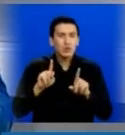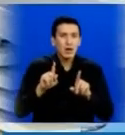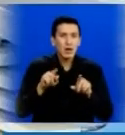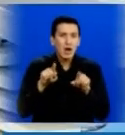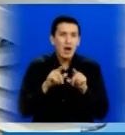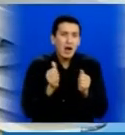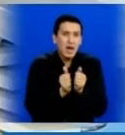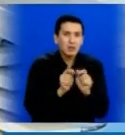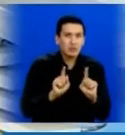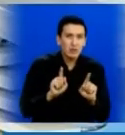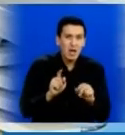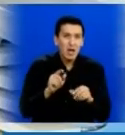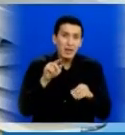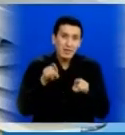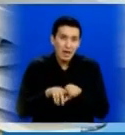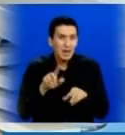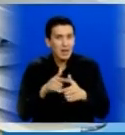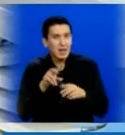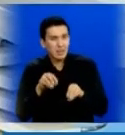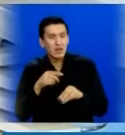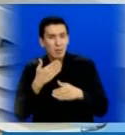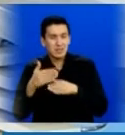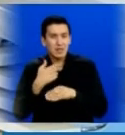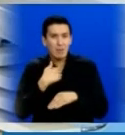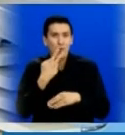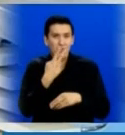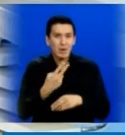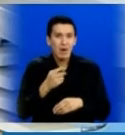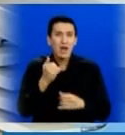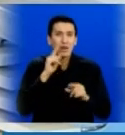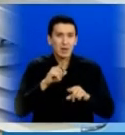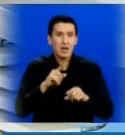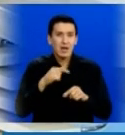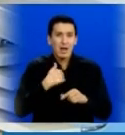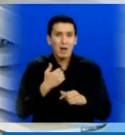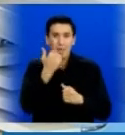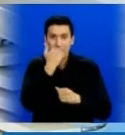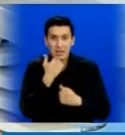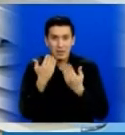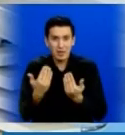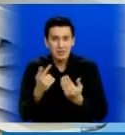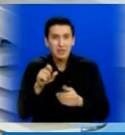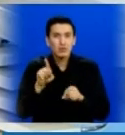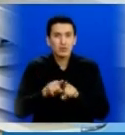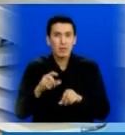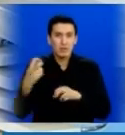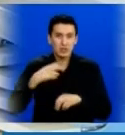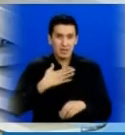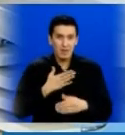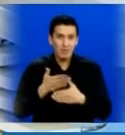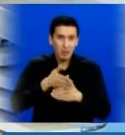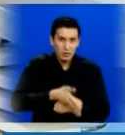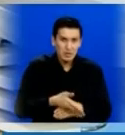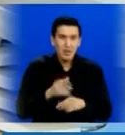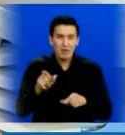рядом. Заман, так это или нет, мы увидим немного позднее. А сейчас позвольте мне вас поблагодарить за то, что нашли время и пришли к нам в студию. И